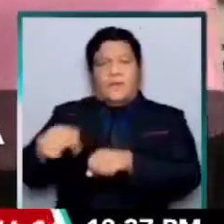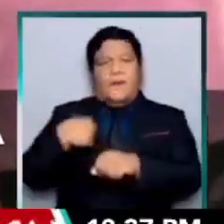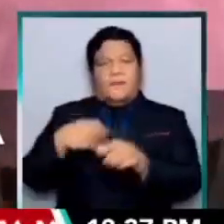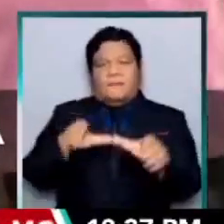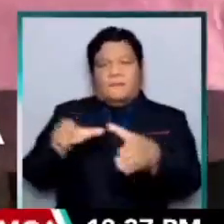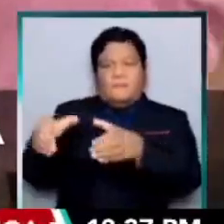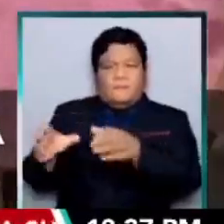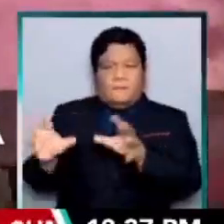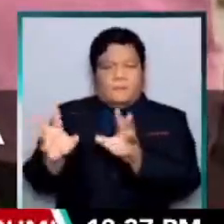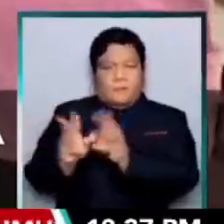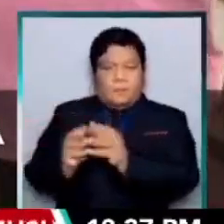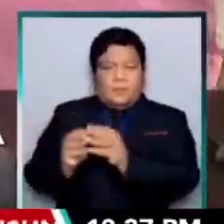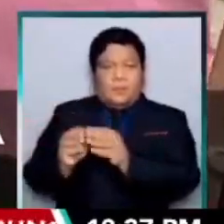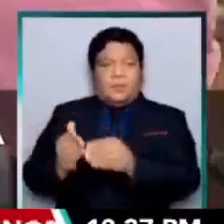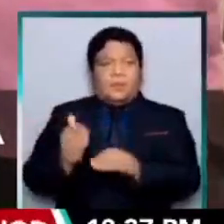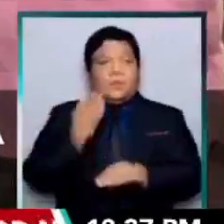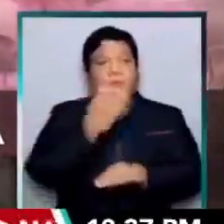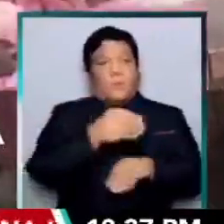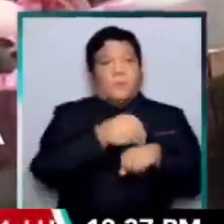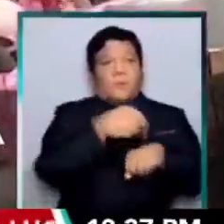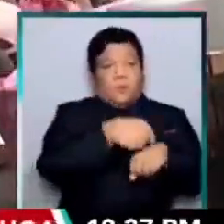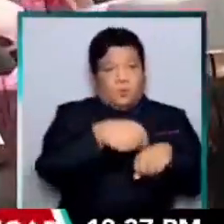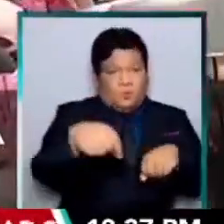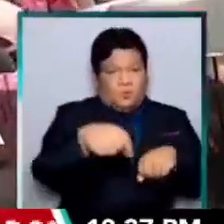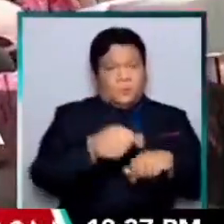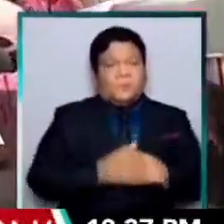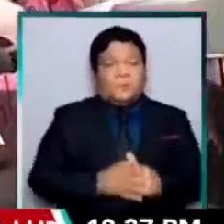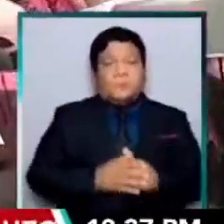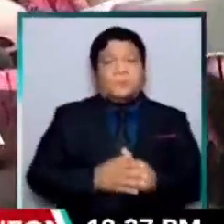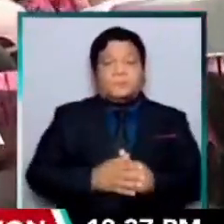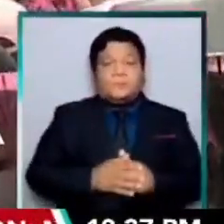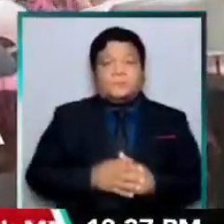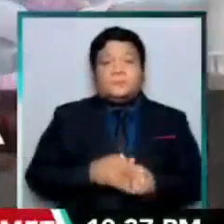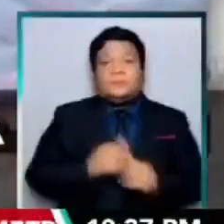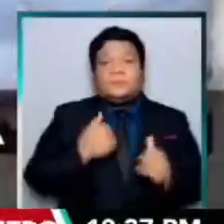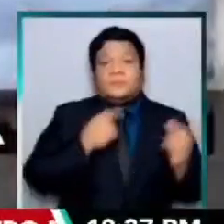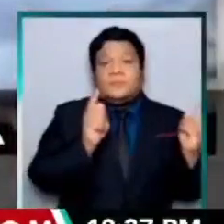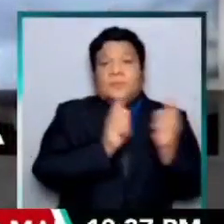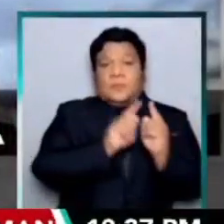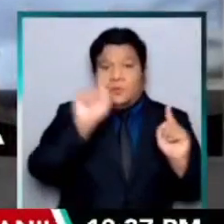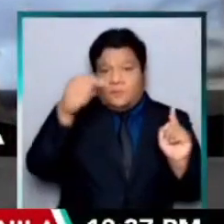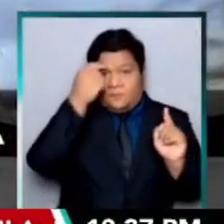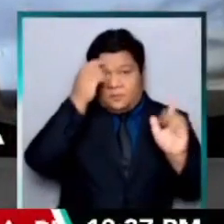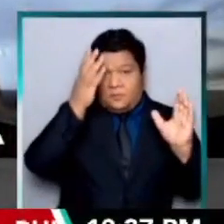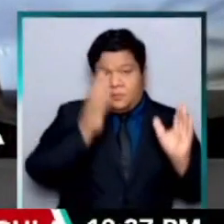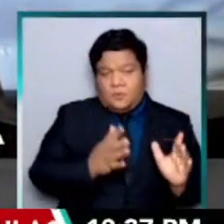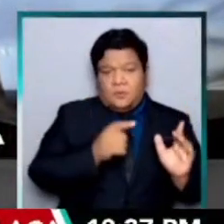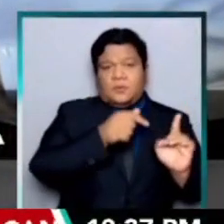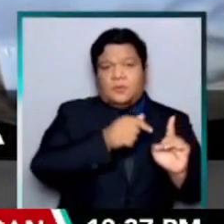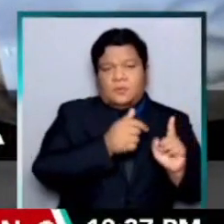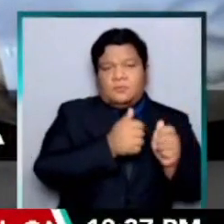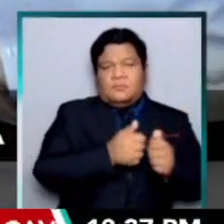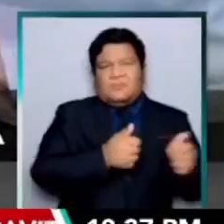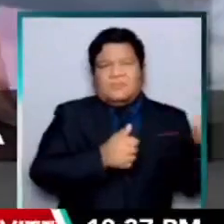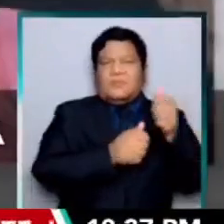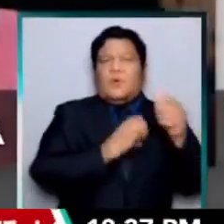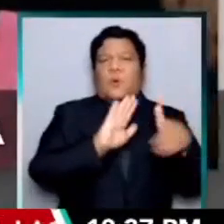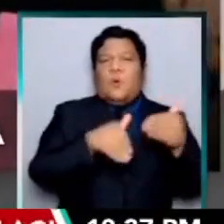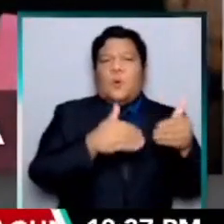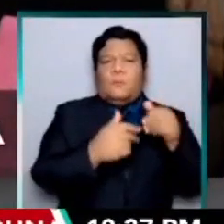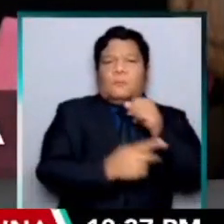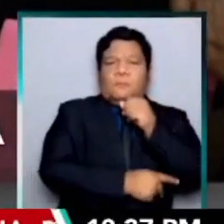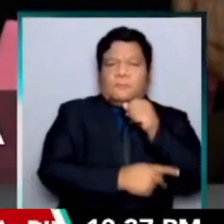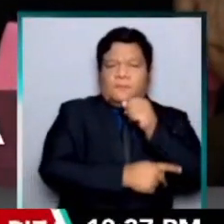sa Marinduque. Nag-courtesy call sila kay Governor at League of Provinces of the Philippines President, Presbiterio Velasco